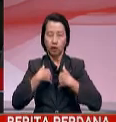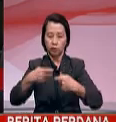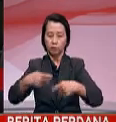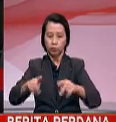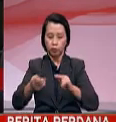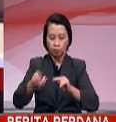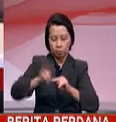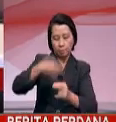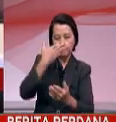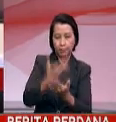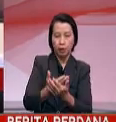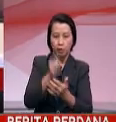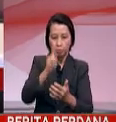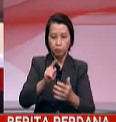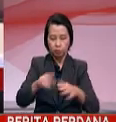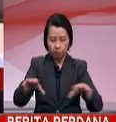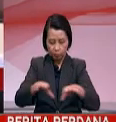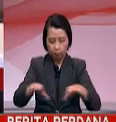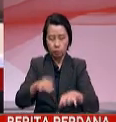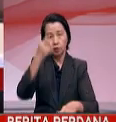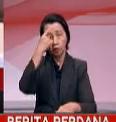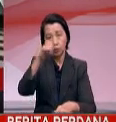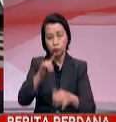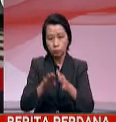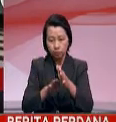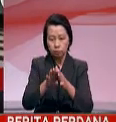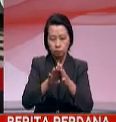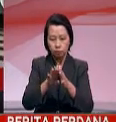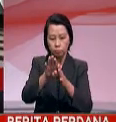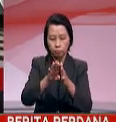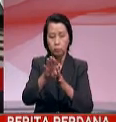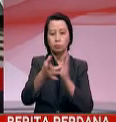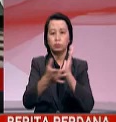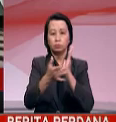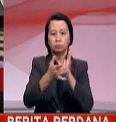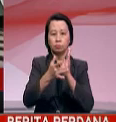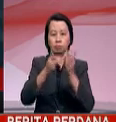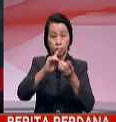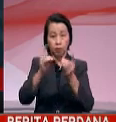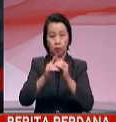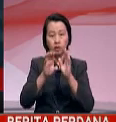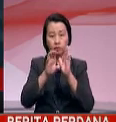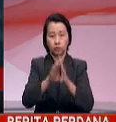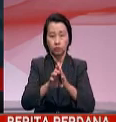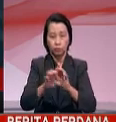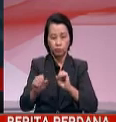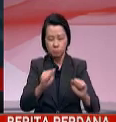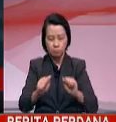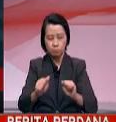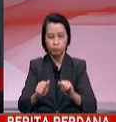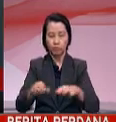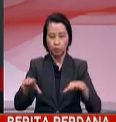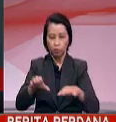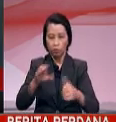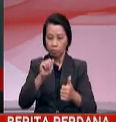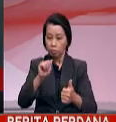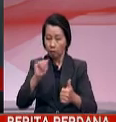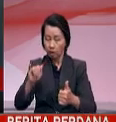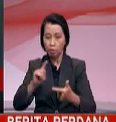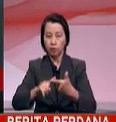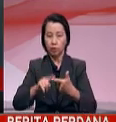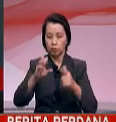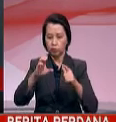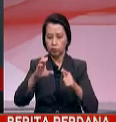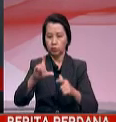ruang penambahbaikan yang perlu dilakukan untuk pembangunan teknologi digital seperti kecerdasan buatan AI dan